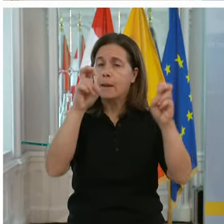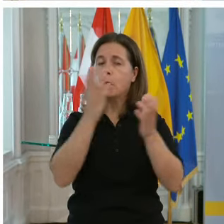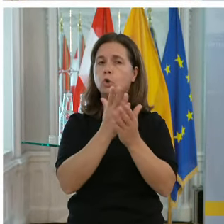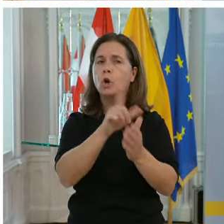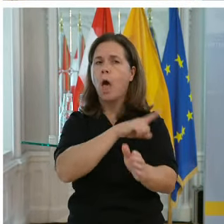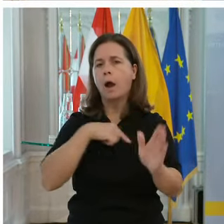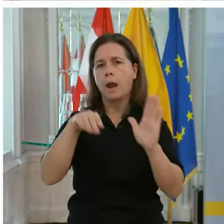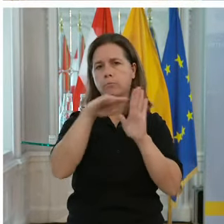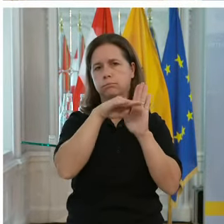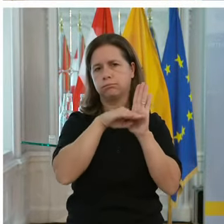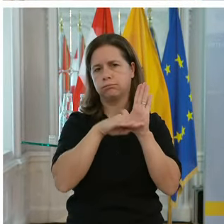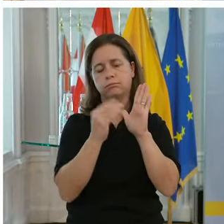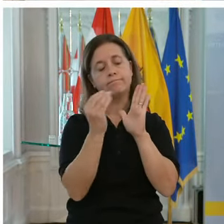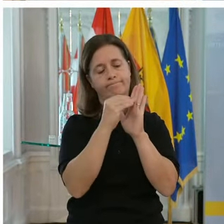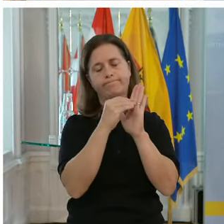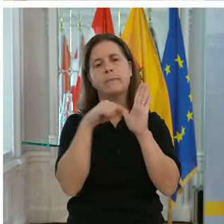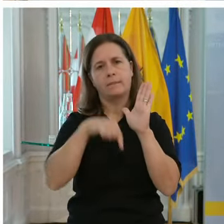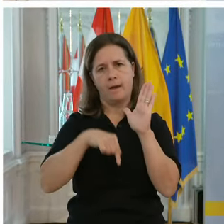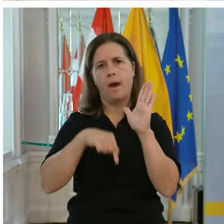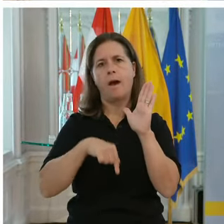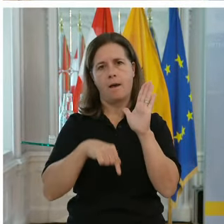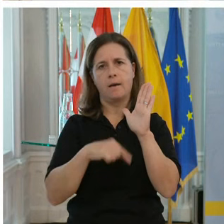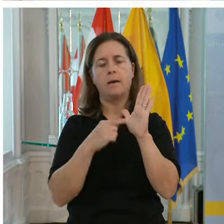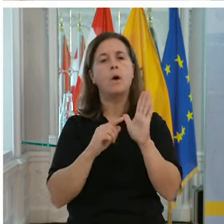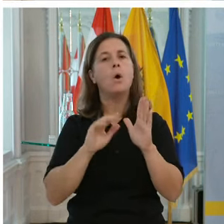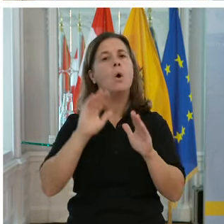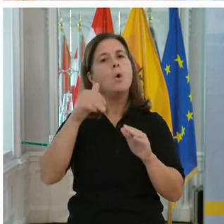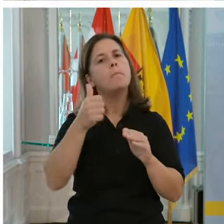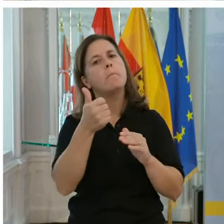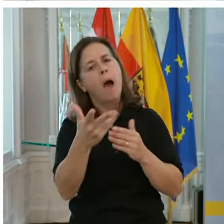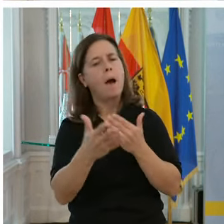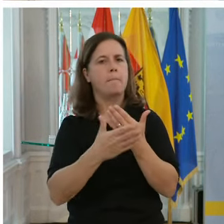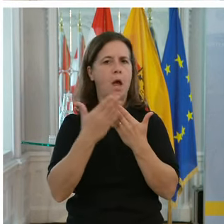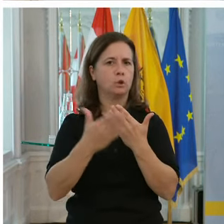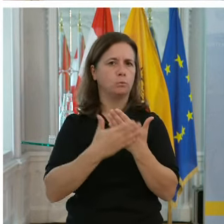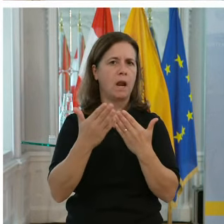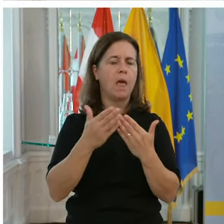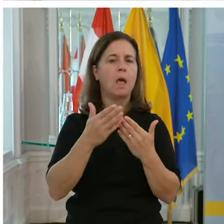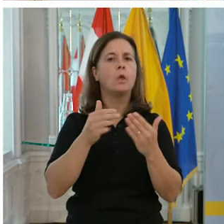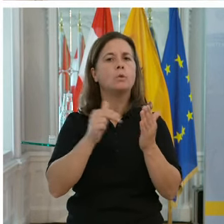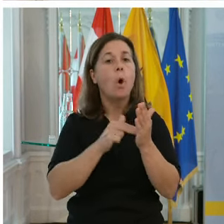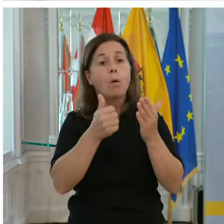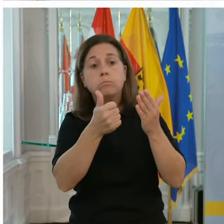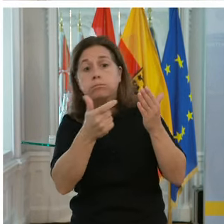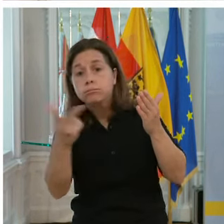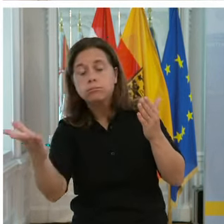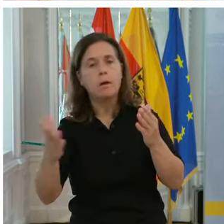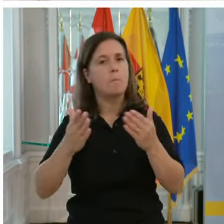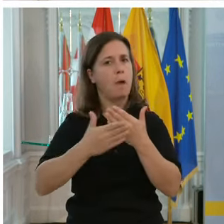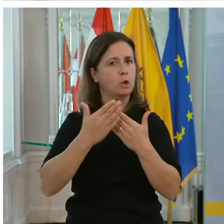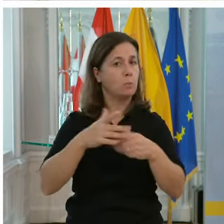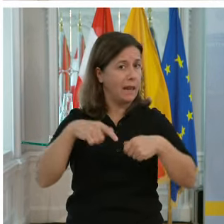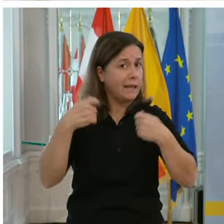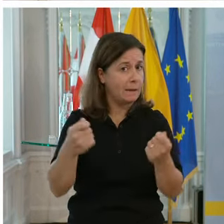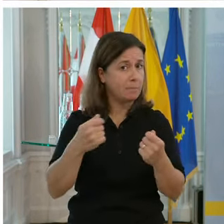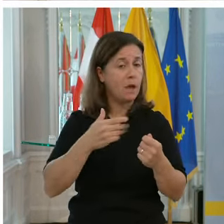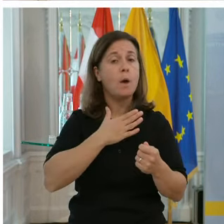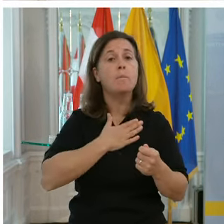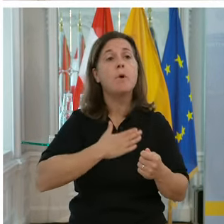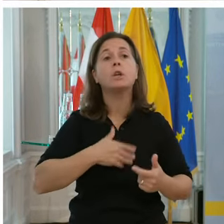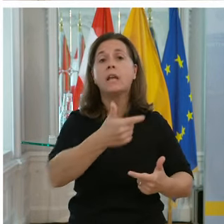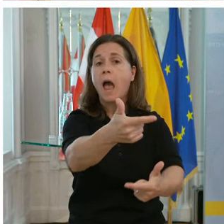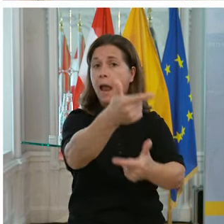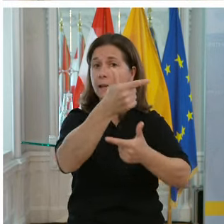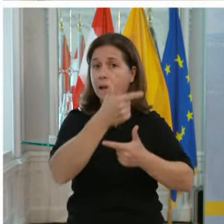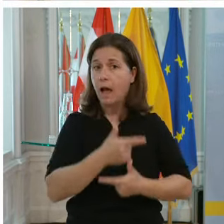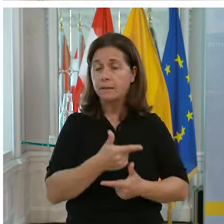haben. Es hier natürlich über unsere Beispiele hinweg sehr viele weitere gibt und ich möchte Sie einladen, den Unternehmensdialog